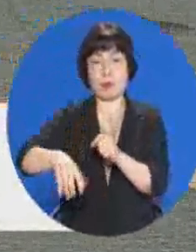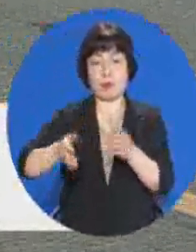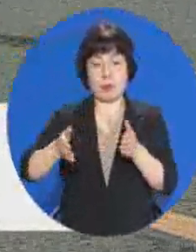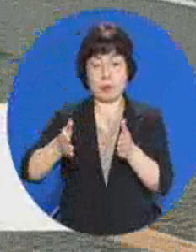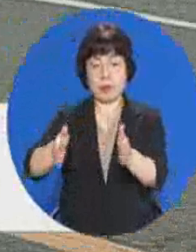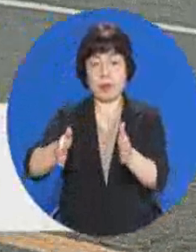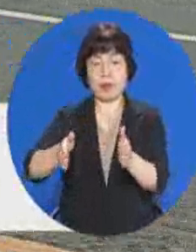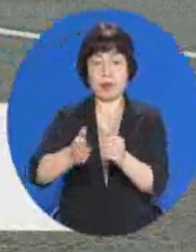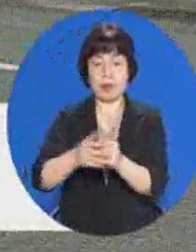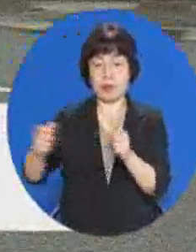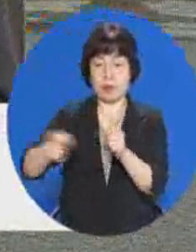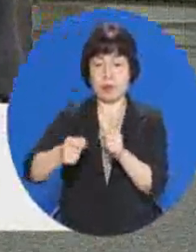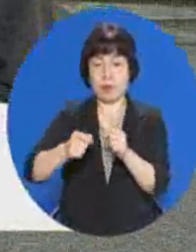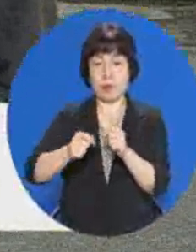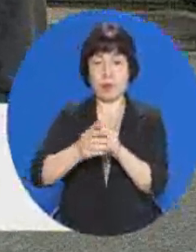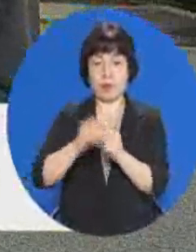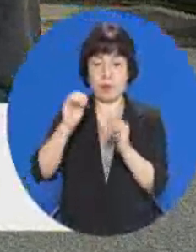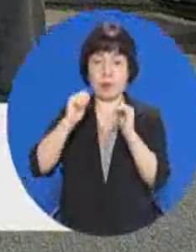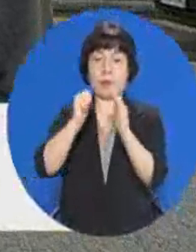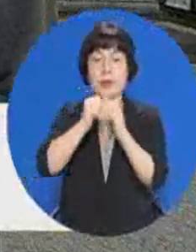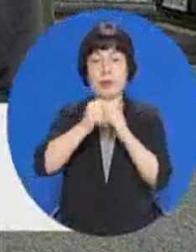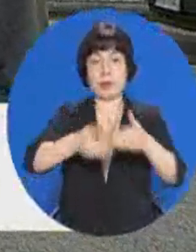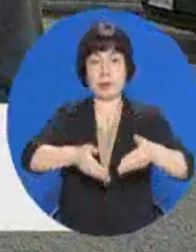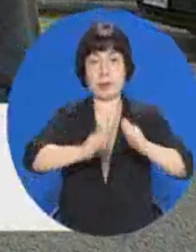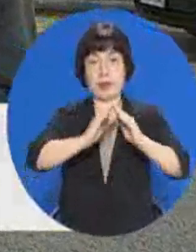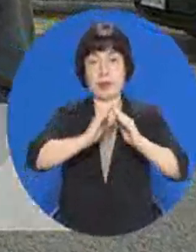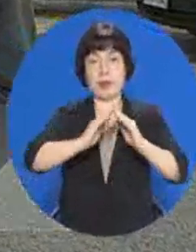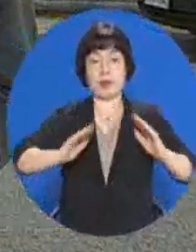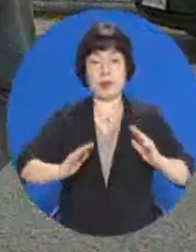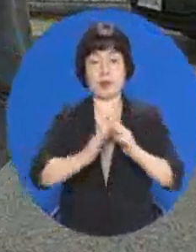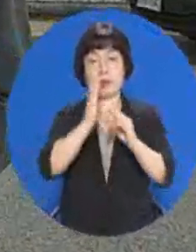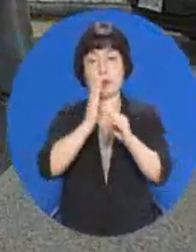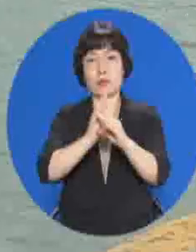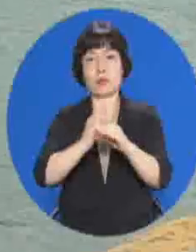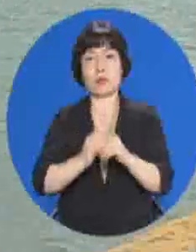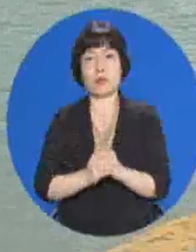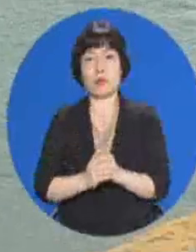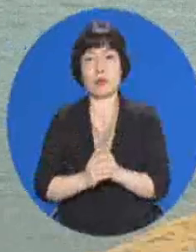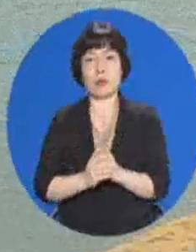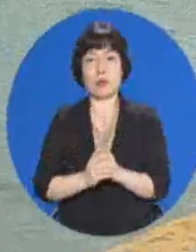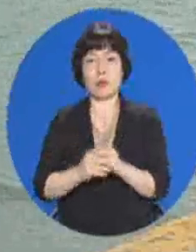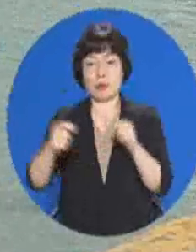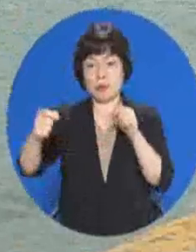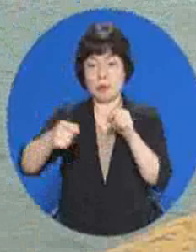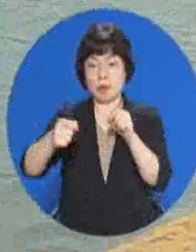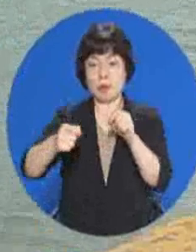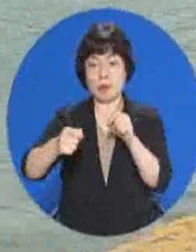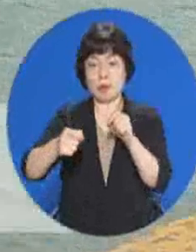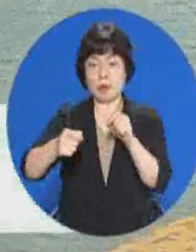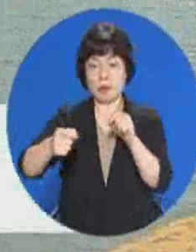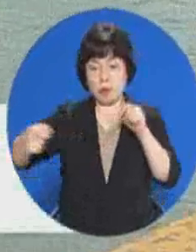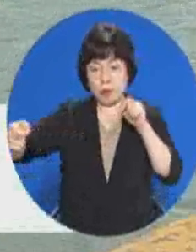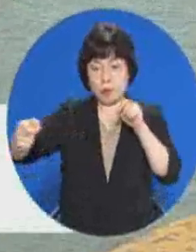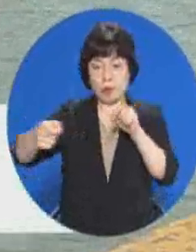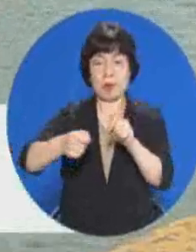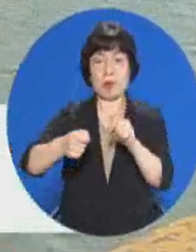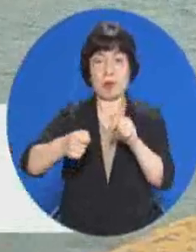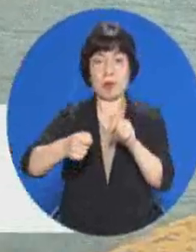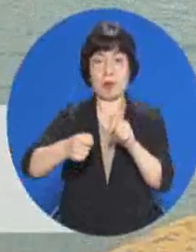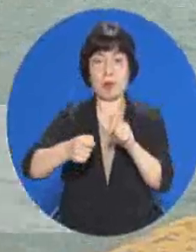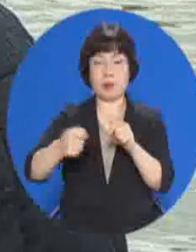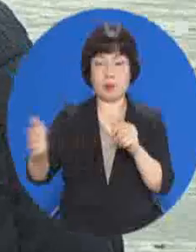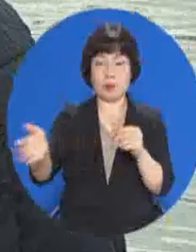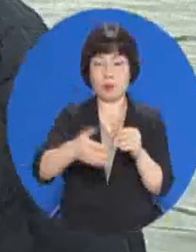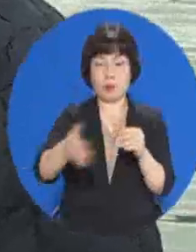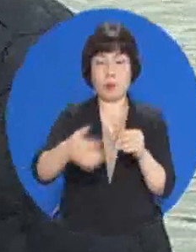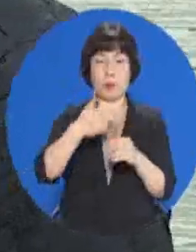곳에서 보시는 것처럼 수익형 풀펜션을 짓는 공사가 진행되고 있습니다. 이제 떨어지고 떨어져도 어느 정도죠. 이렇게 그냥 잡을 게 없어요. 지금